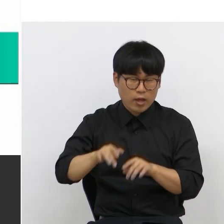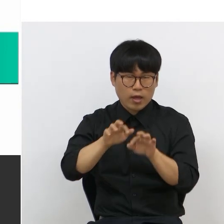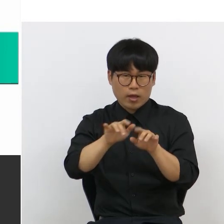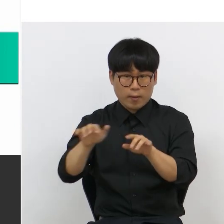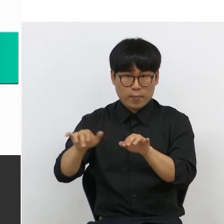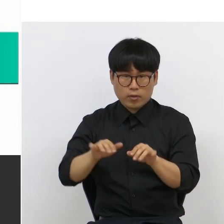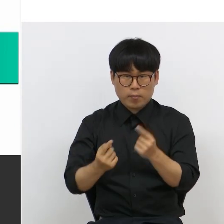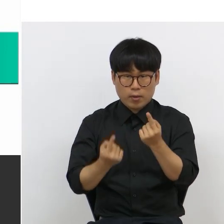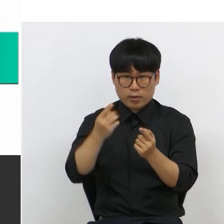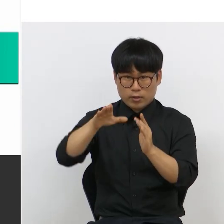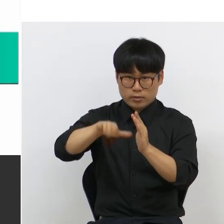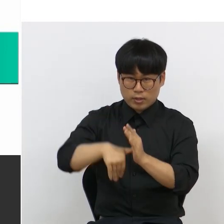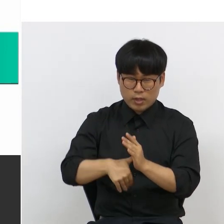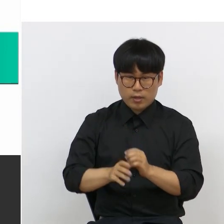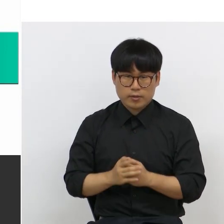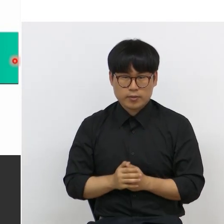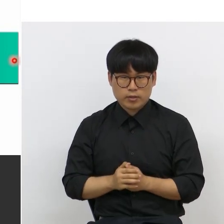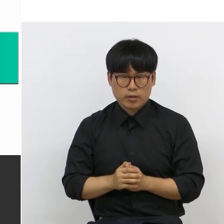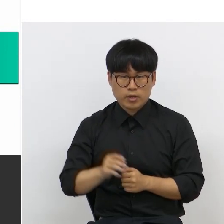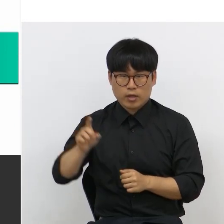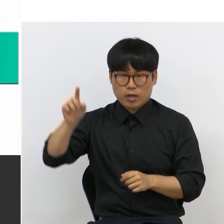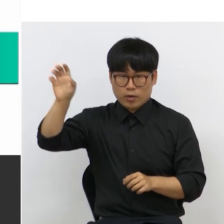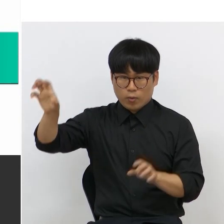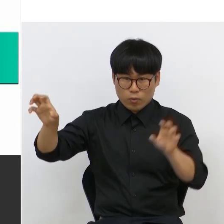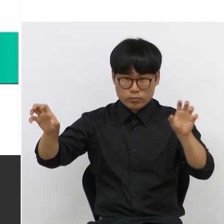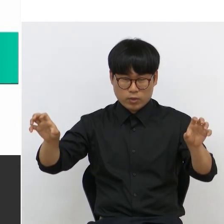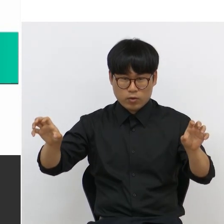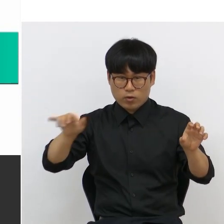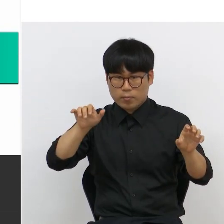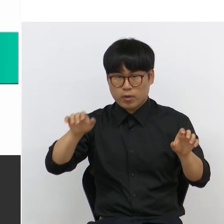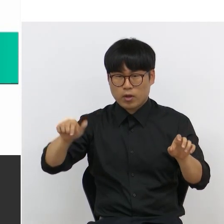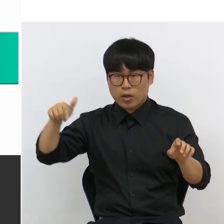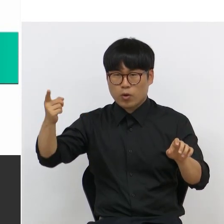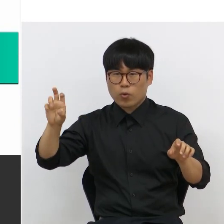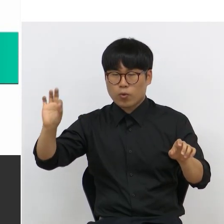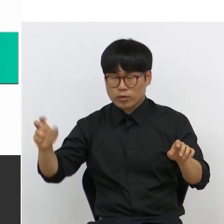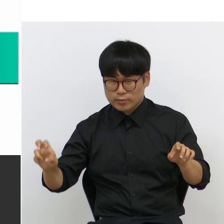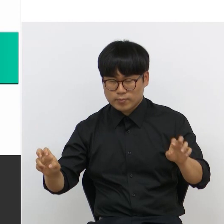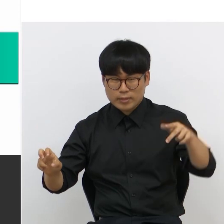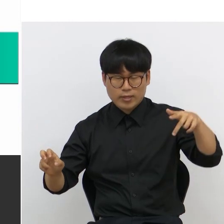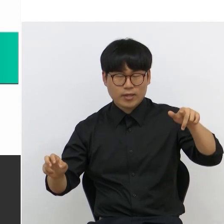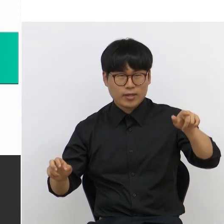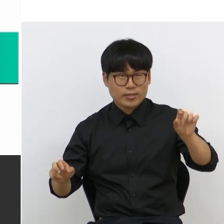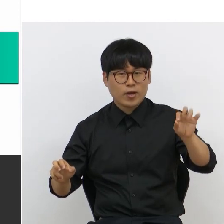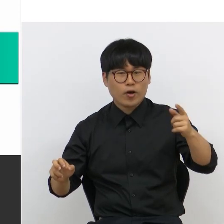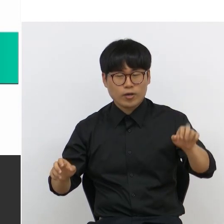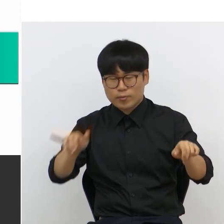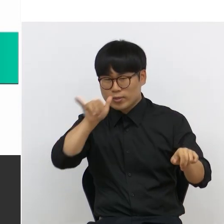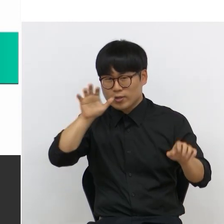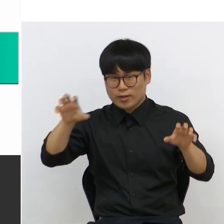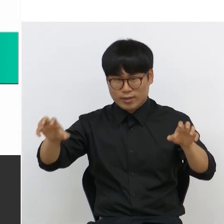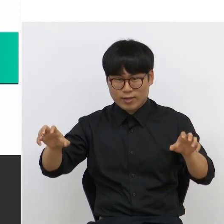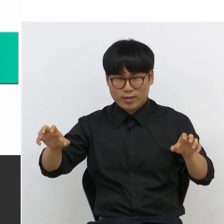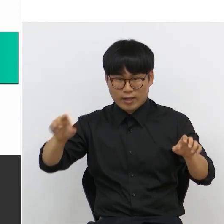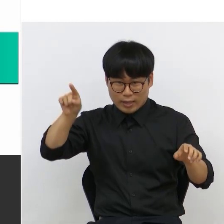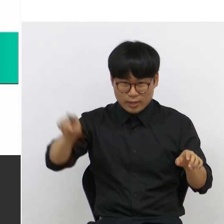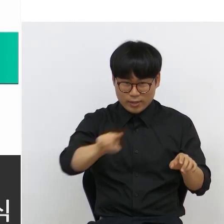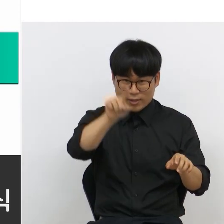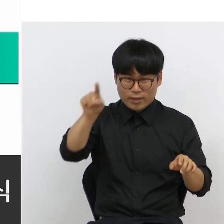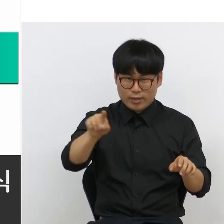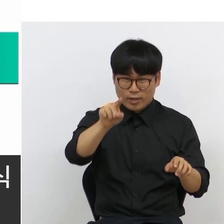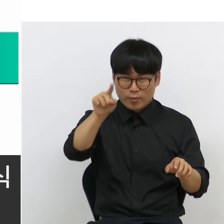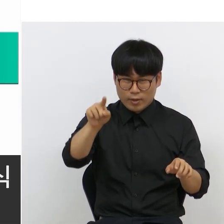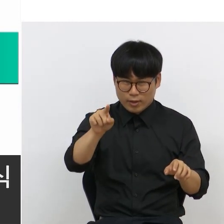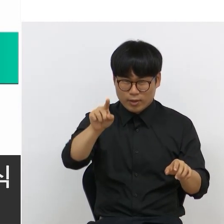건반에 비유해봤습니다. 저음이 있고 고음이 있고, 이게 피아노 건반이 와우가 이런 식으로 달팽이관이 이렇게